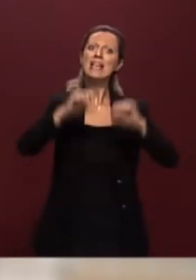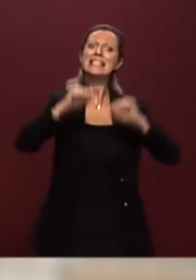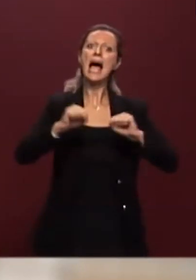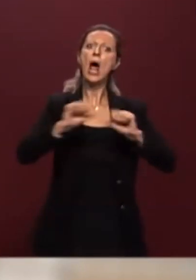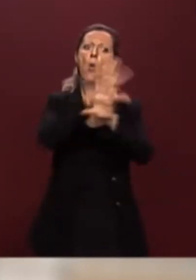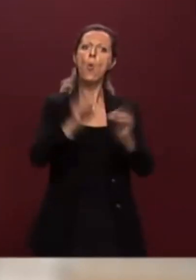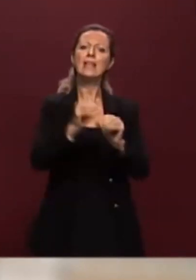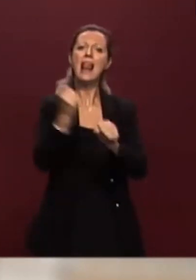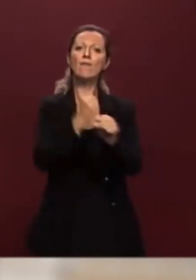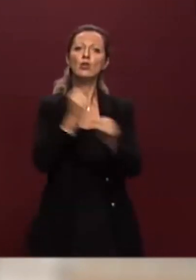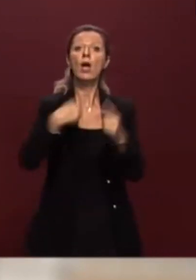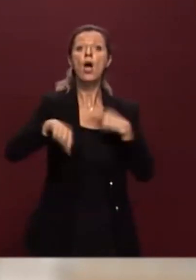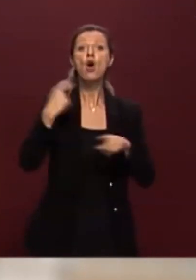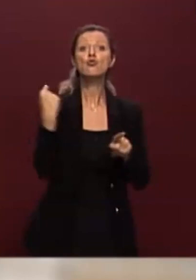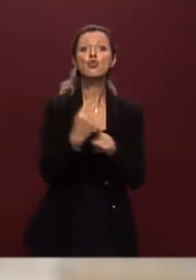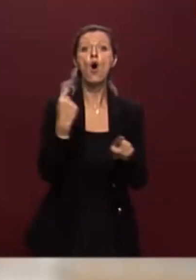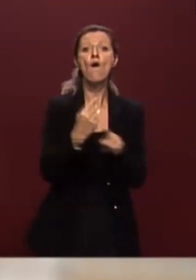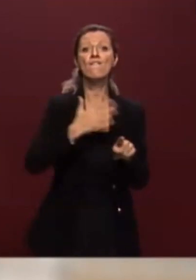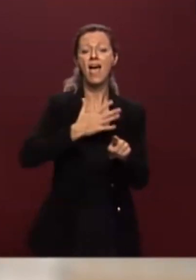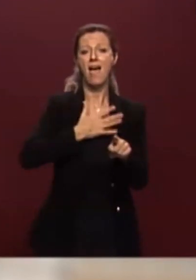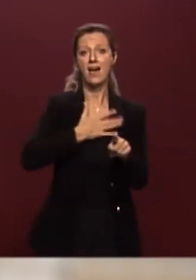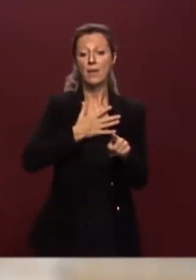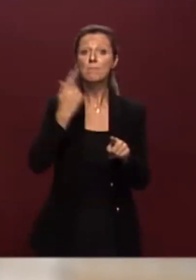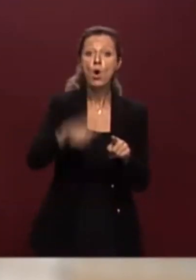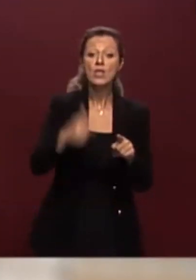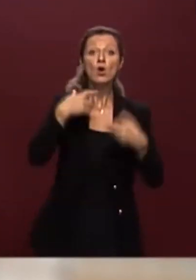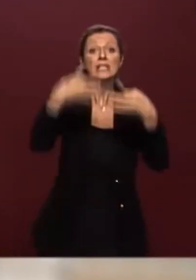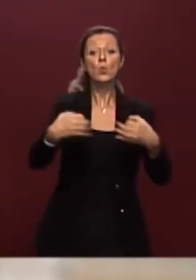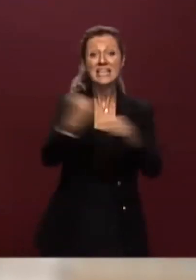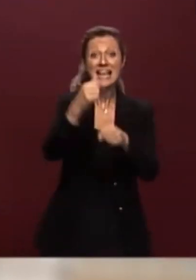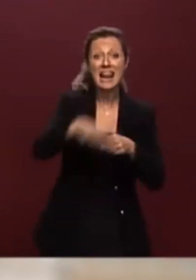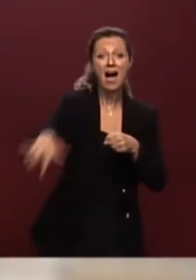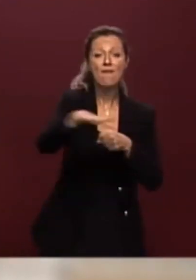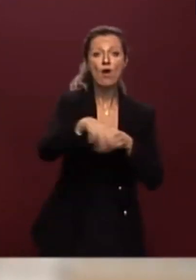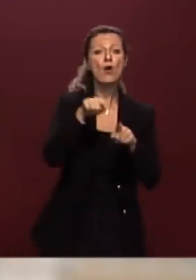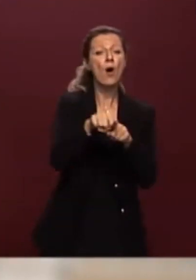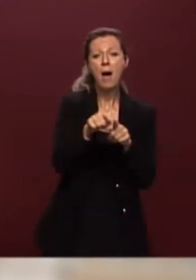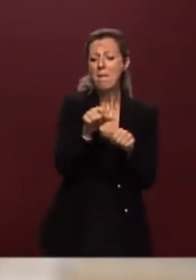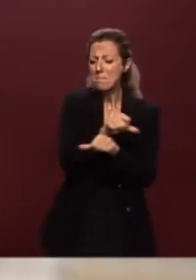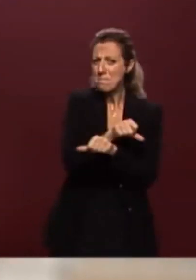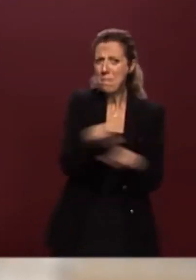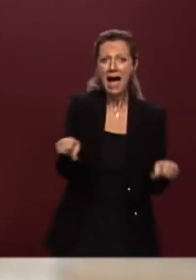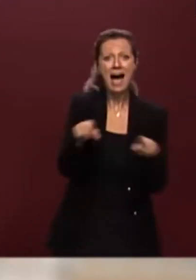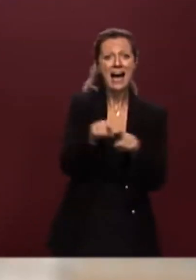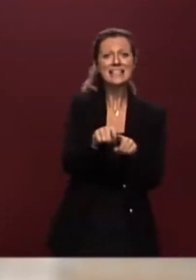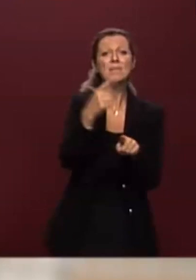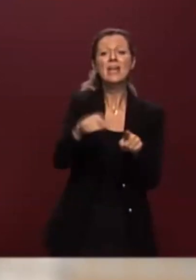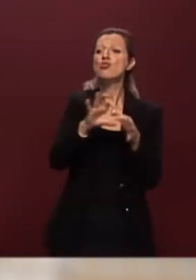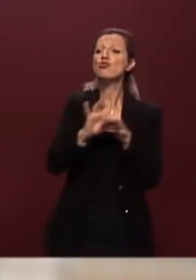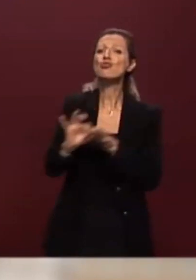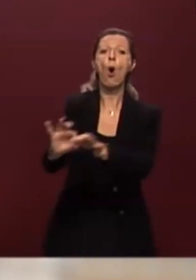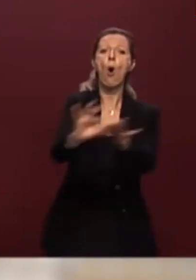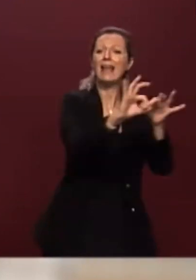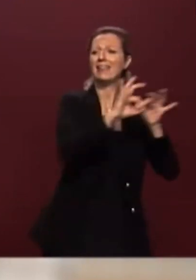un nostro dovere, perché la sicurezza sul lavoro è una dimensione essenziale di quella solidarietà che